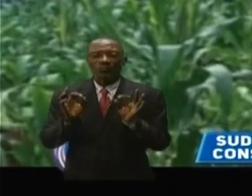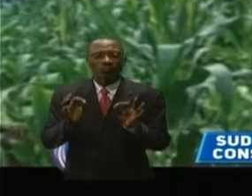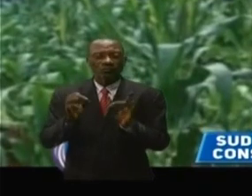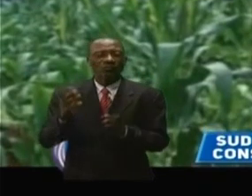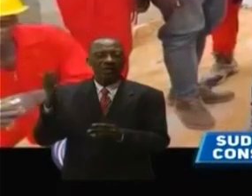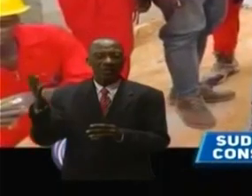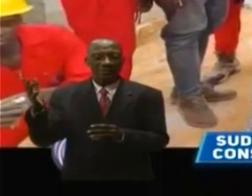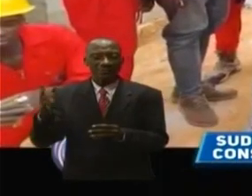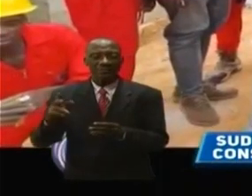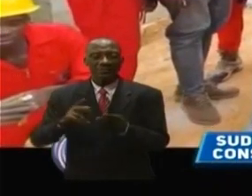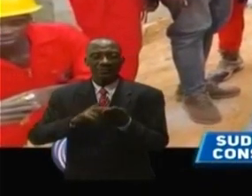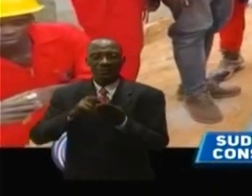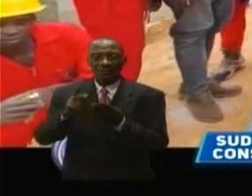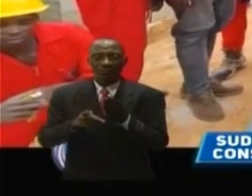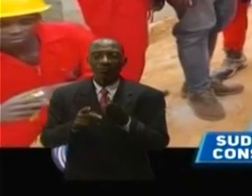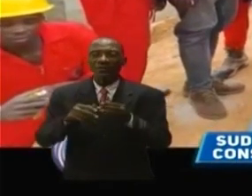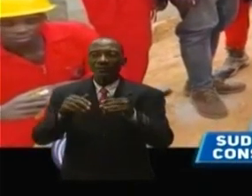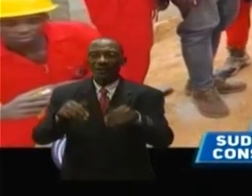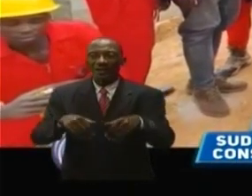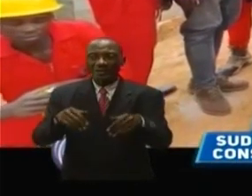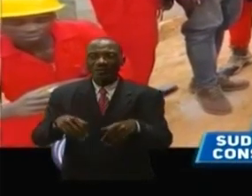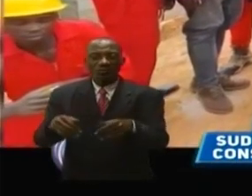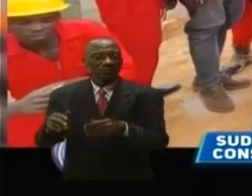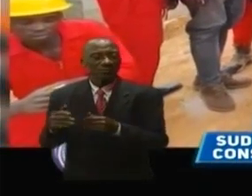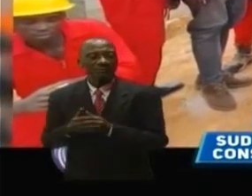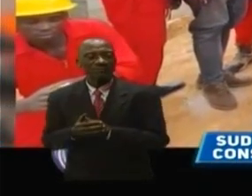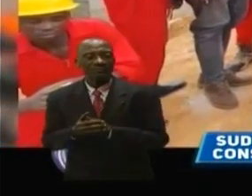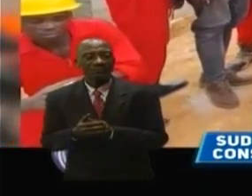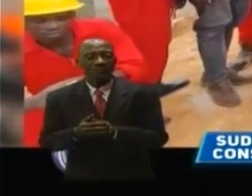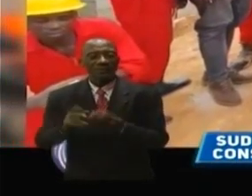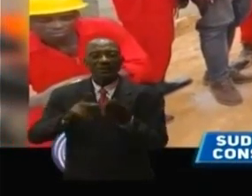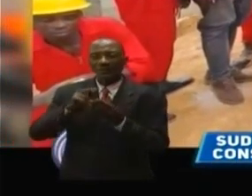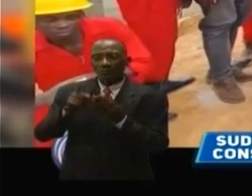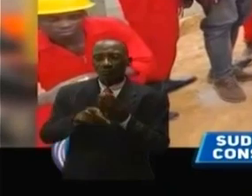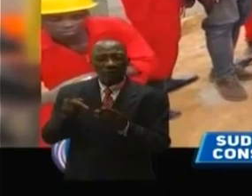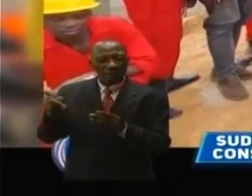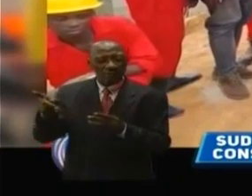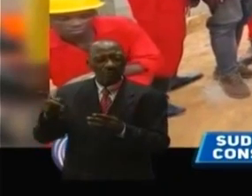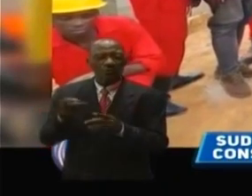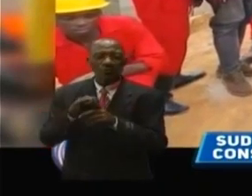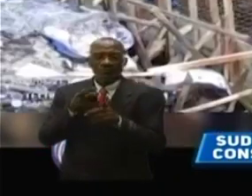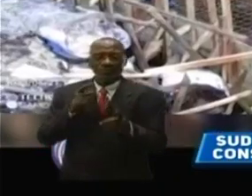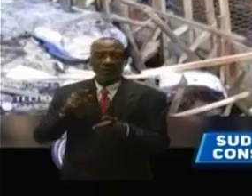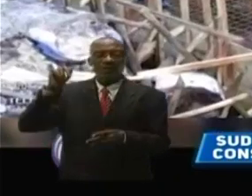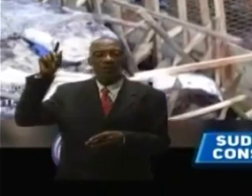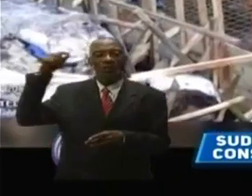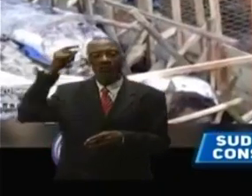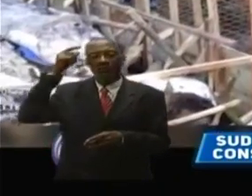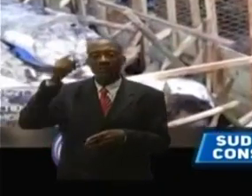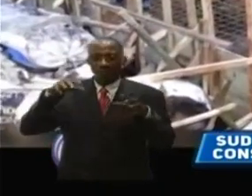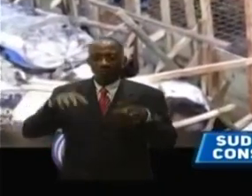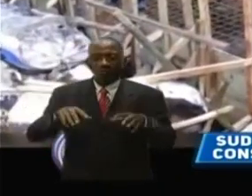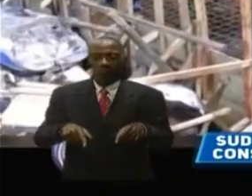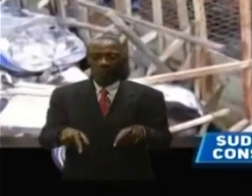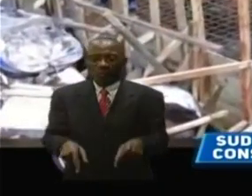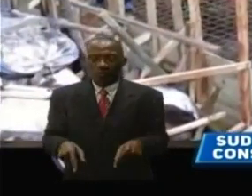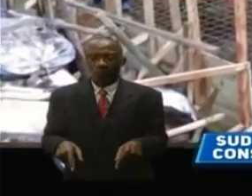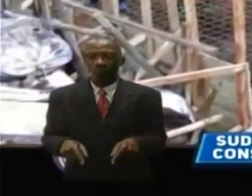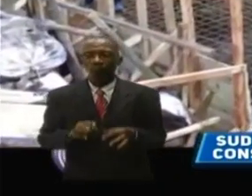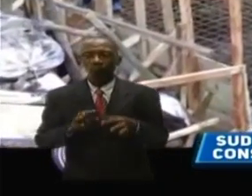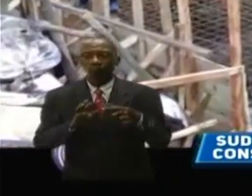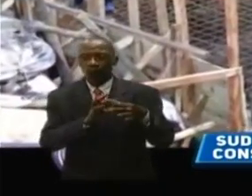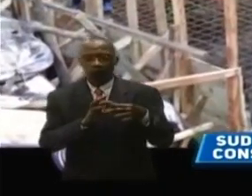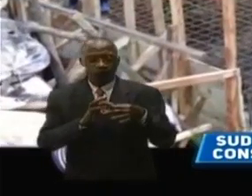Grand Lac. Ce projet est mis en place par le gouvernement de la République démocratique du Congo en collaboration avec la Banque